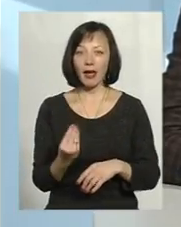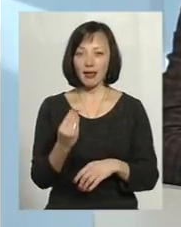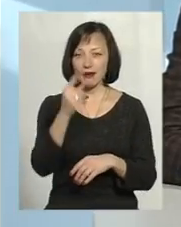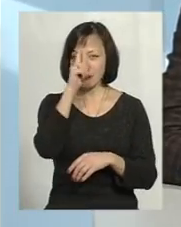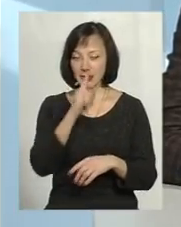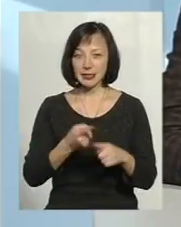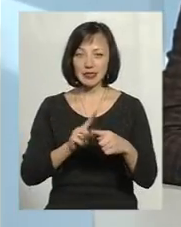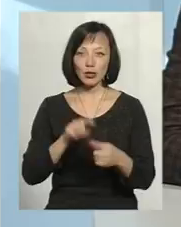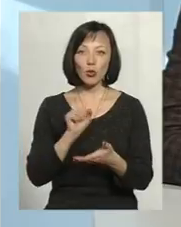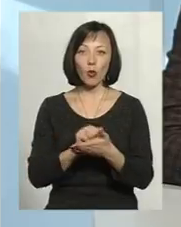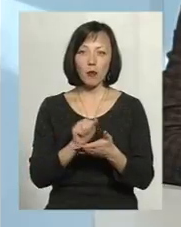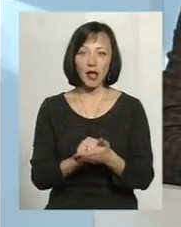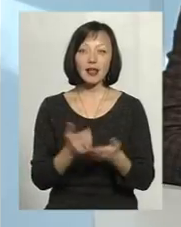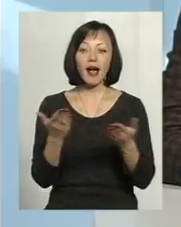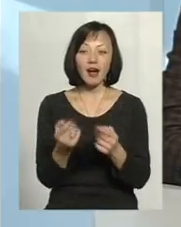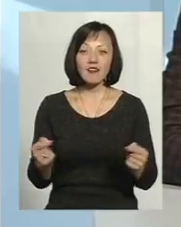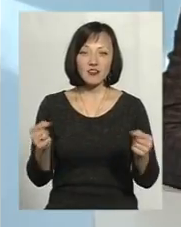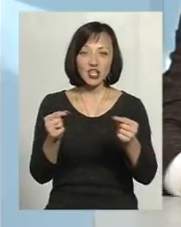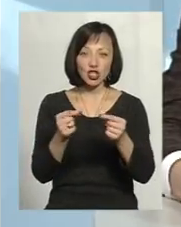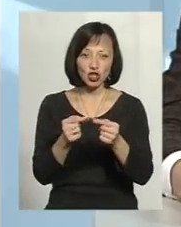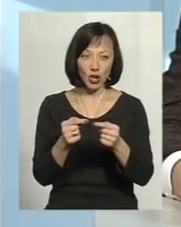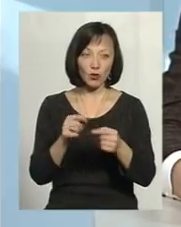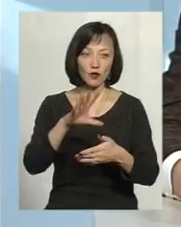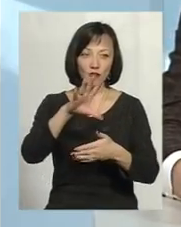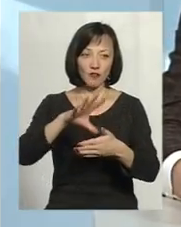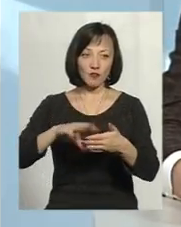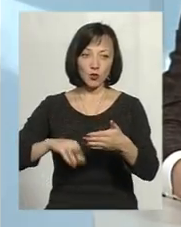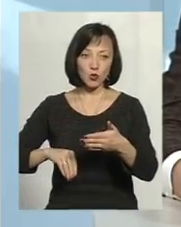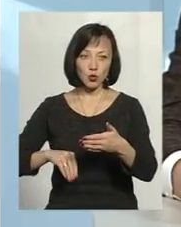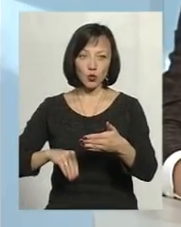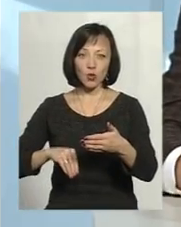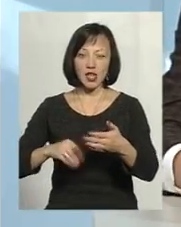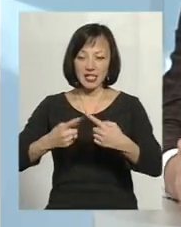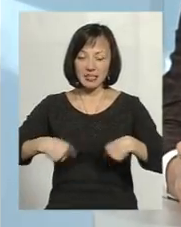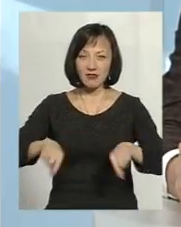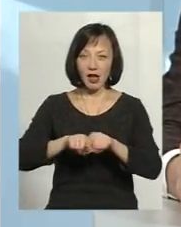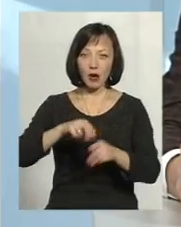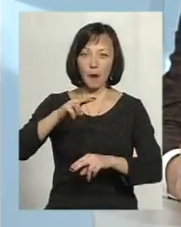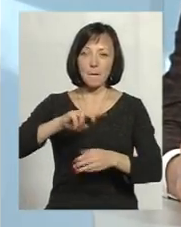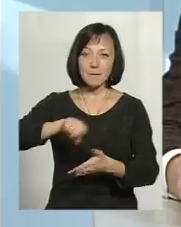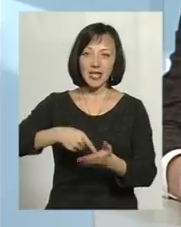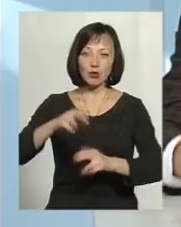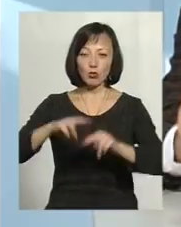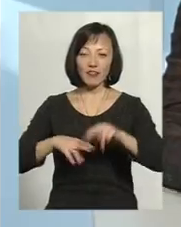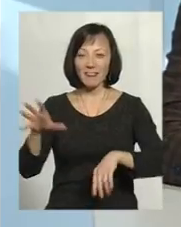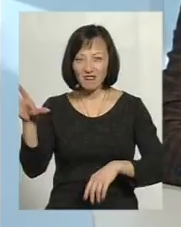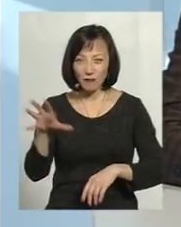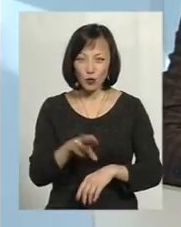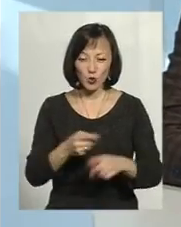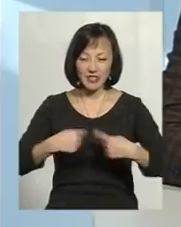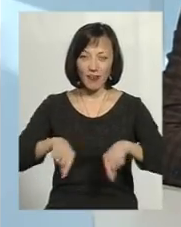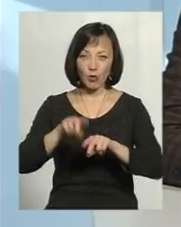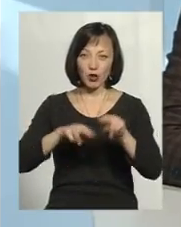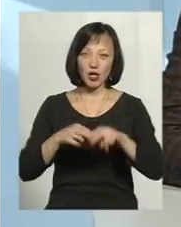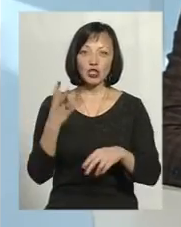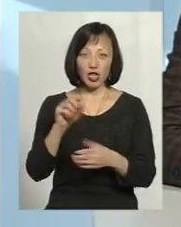Це документи, які визначають, скажімо, усю сферу містобудування, які визначають усю сферу будівництва. Крім того, що ви назвали,